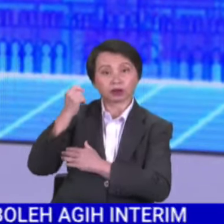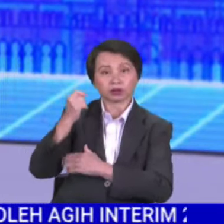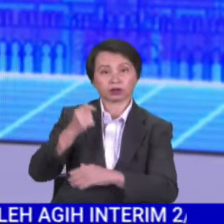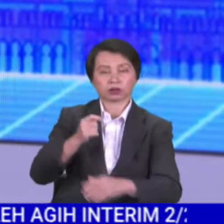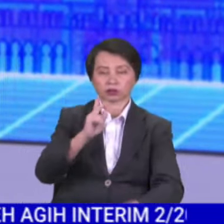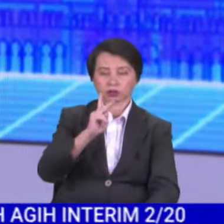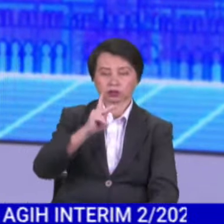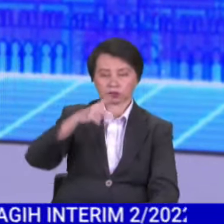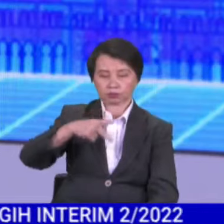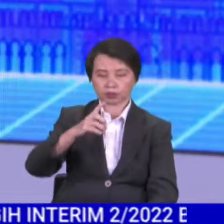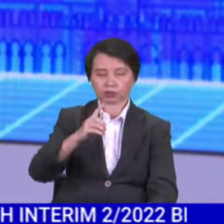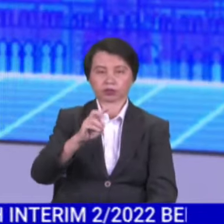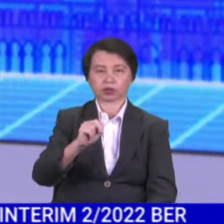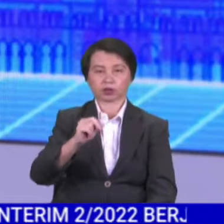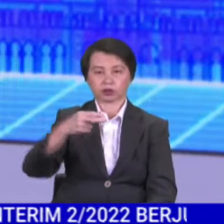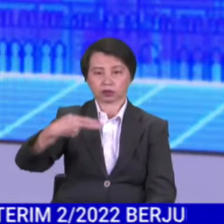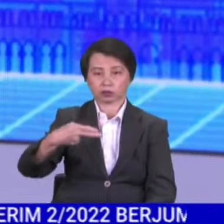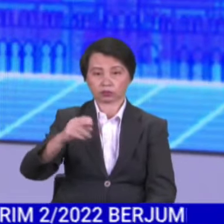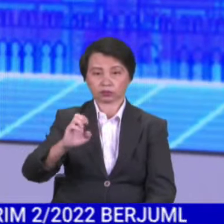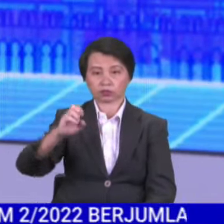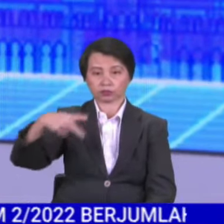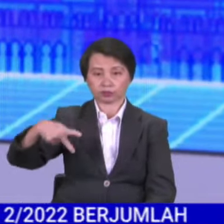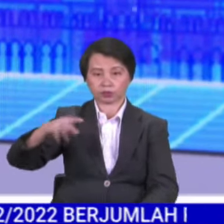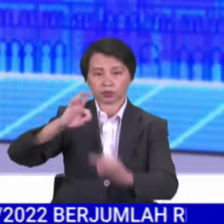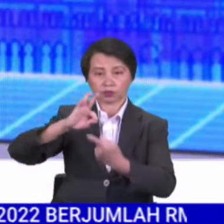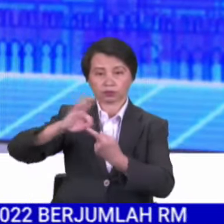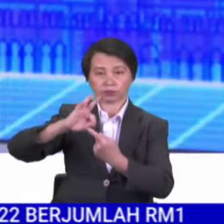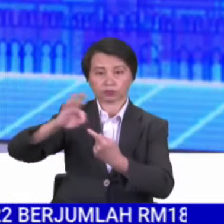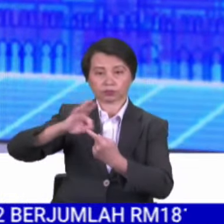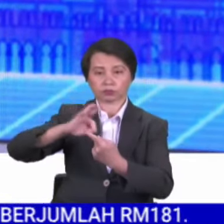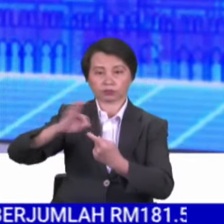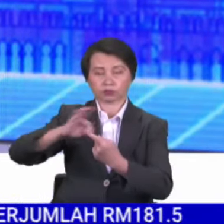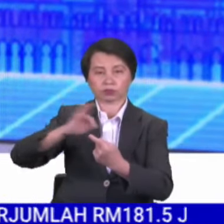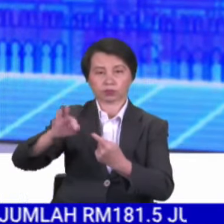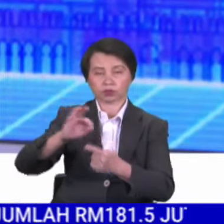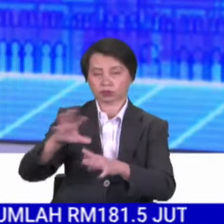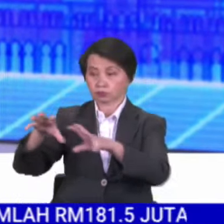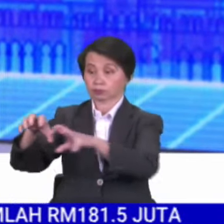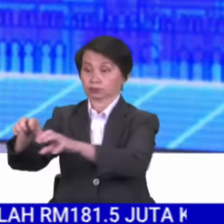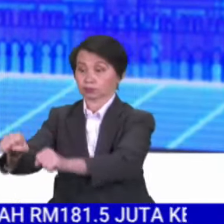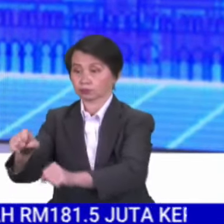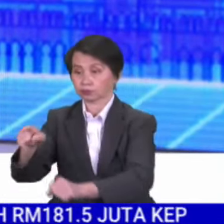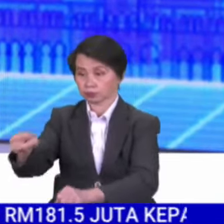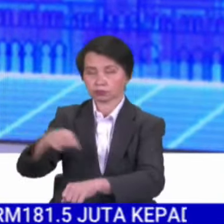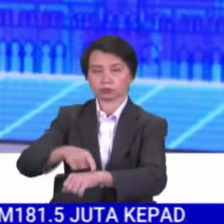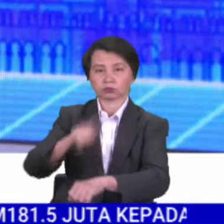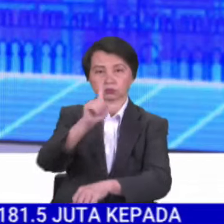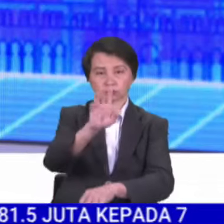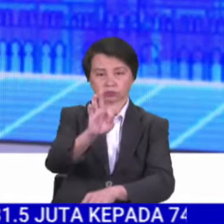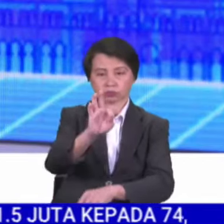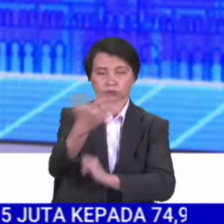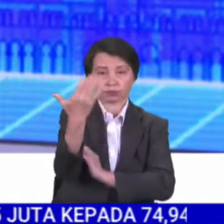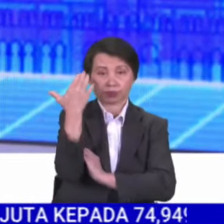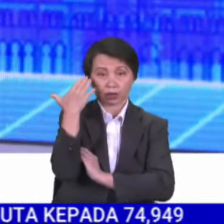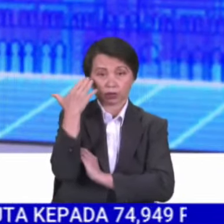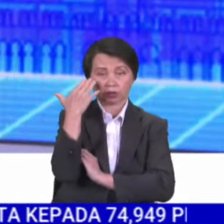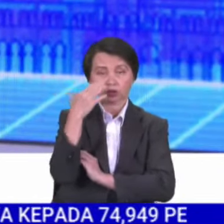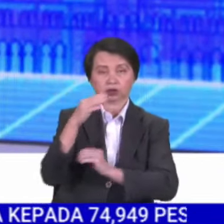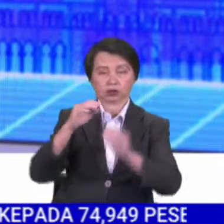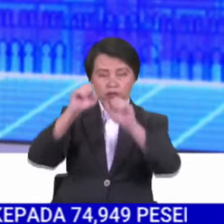Kementerian Perdagangan Dalam Negeri dan Hal Ehwal Pengguna Pulau Pinang, S. Jagan, penahanan dilakukan kira-kira pukul 9 pagi tadi di